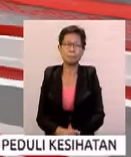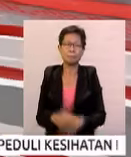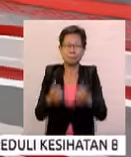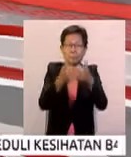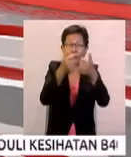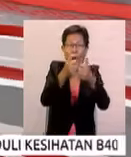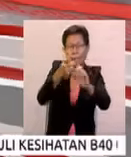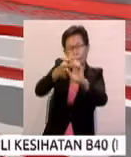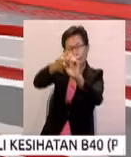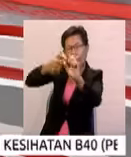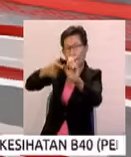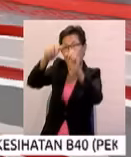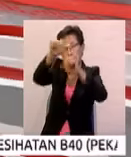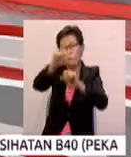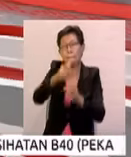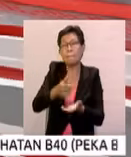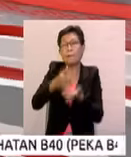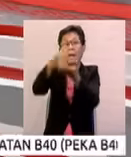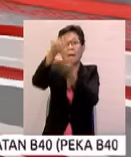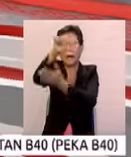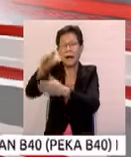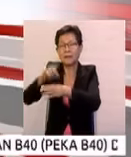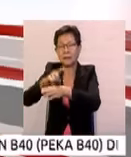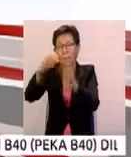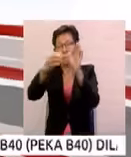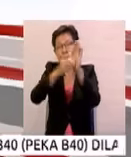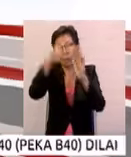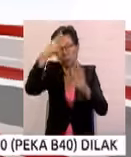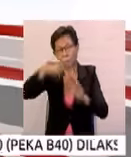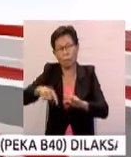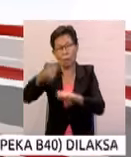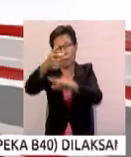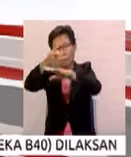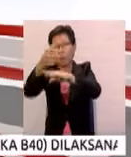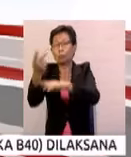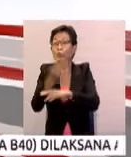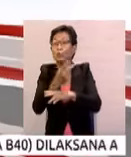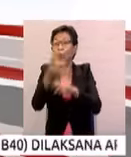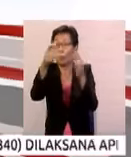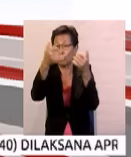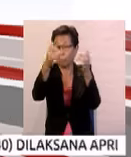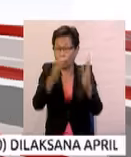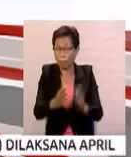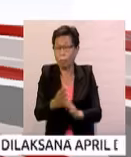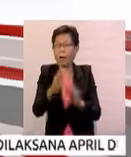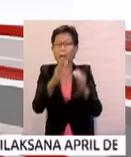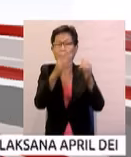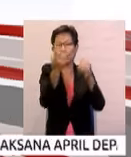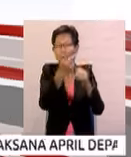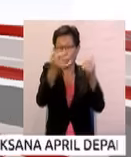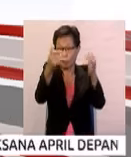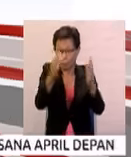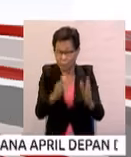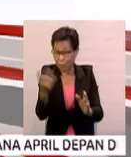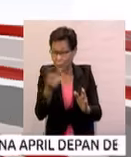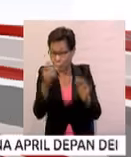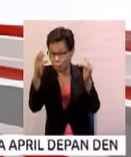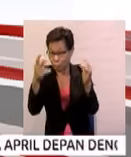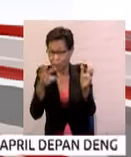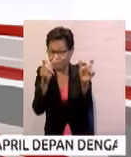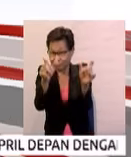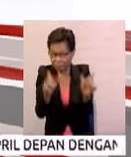Kejohanan memanah Piala Asia di Bangkok, Thailand, gandingan trio memanah wanita negara Nur Aina Yasmin, Fatin Nur Fatiha dan